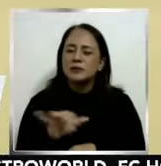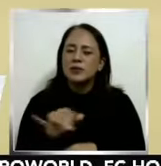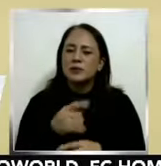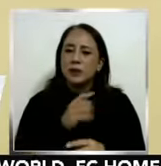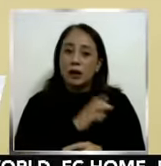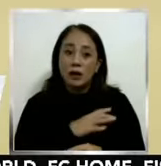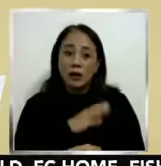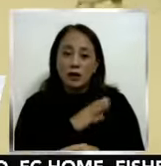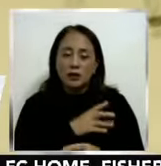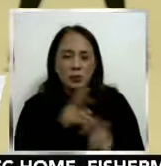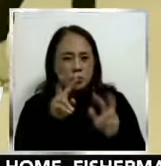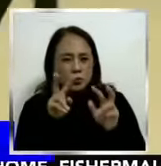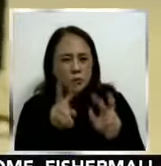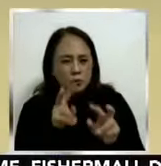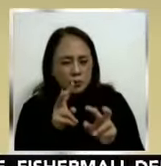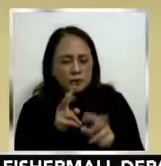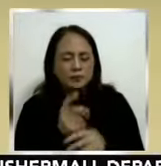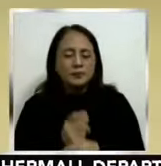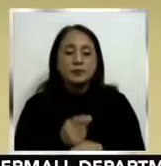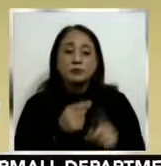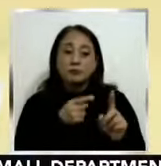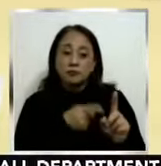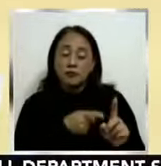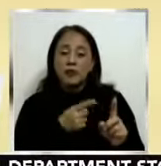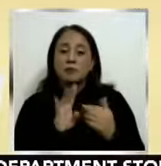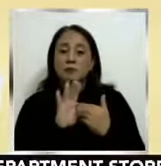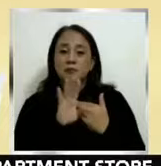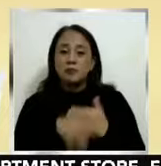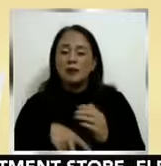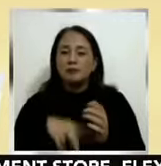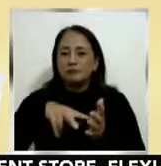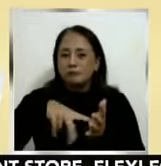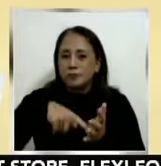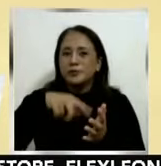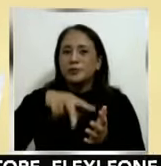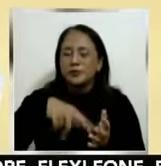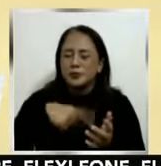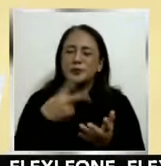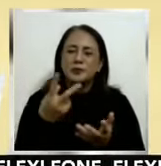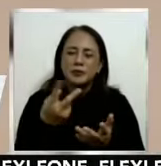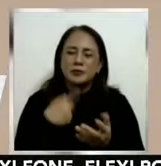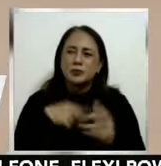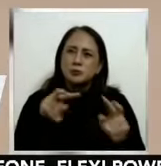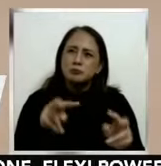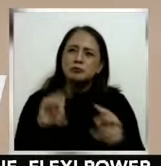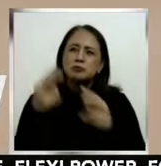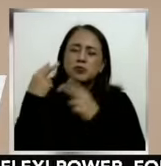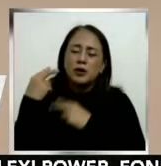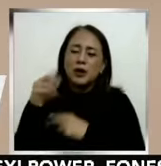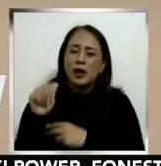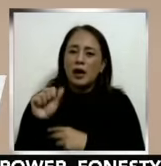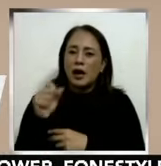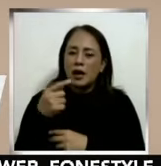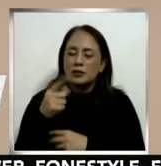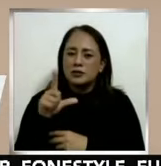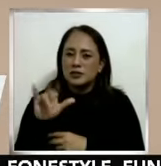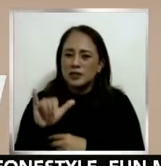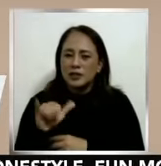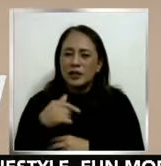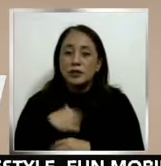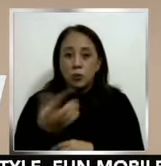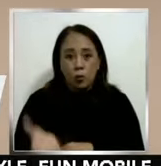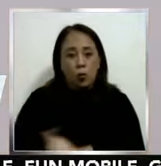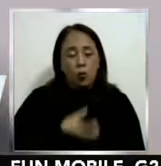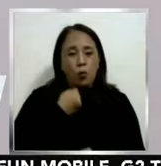aabangan. Sa kanyang pagbabalik skating rink, napa-throwback din si Ashley sa kanyang figure skating